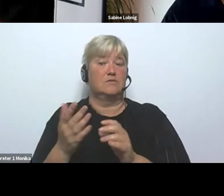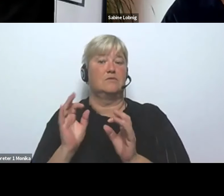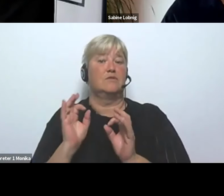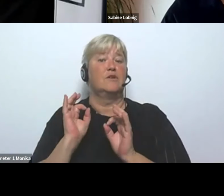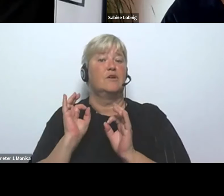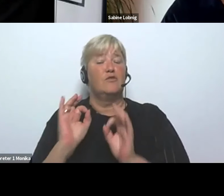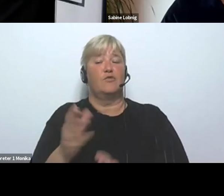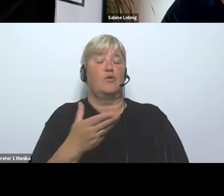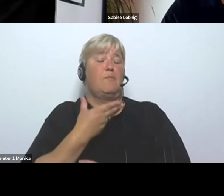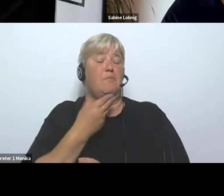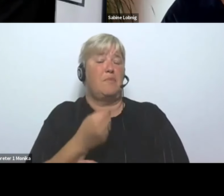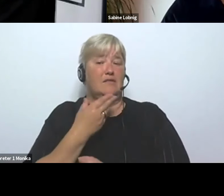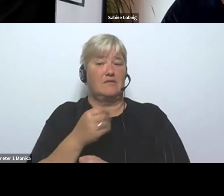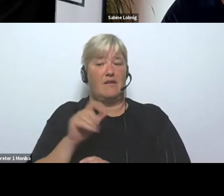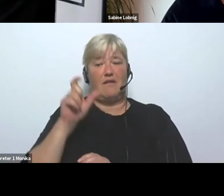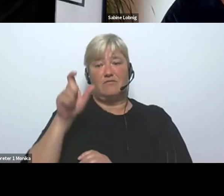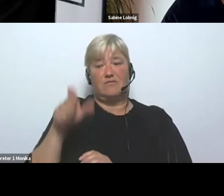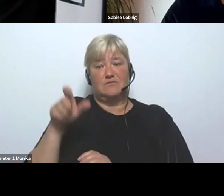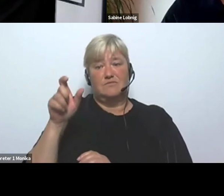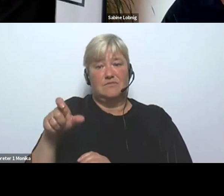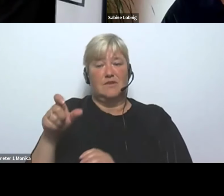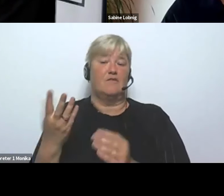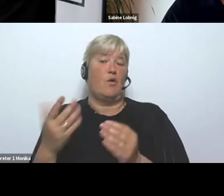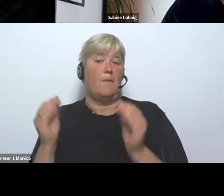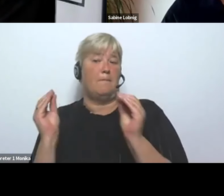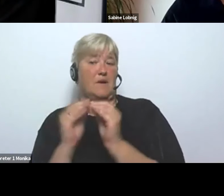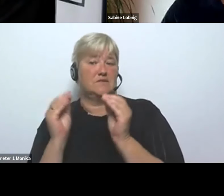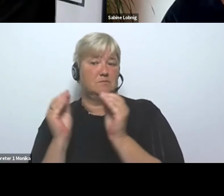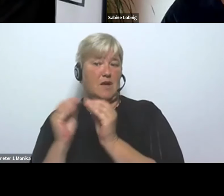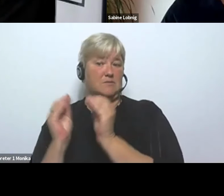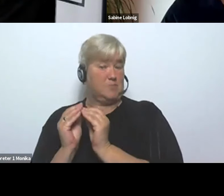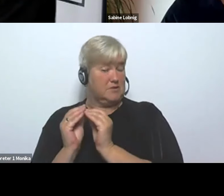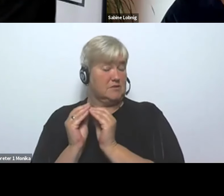für die Bedürfnisse des Nutzers passend sind.